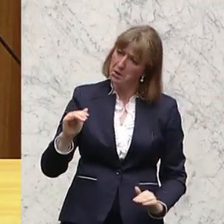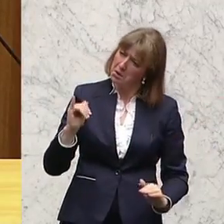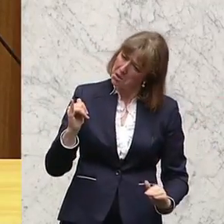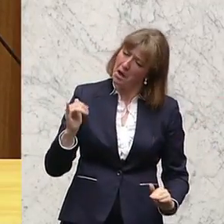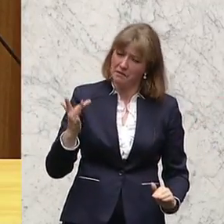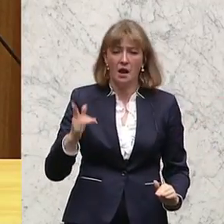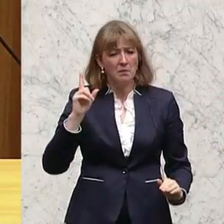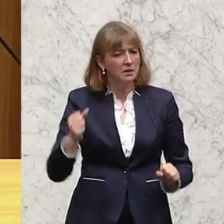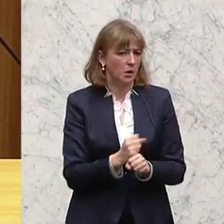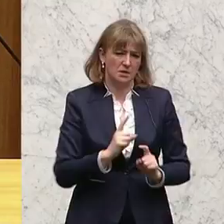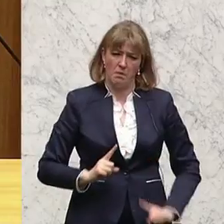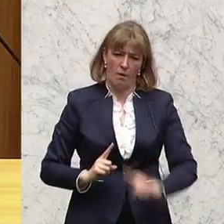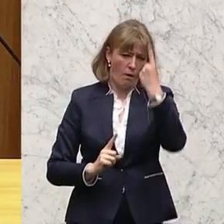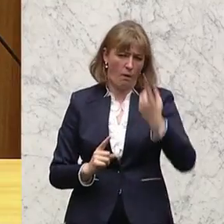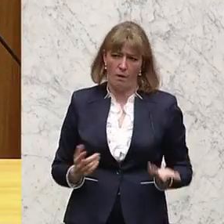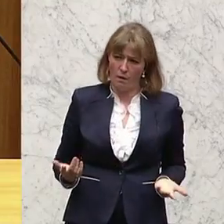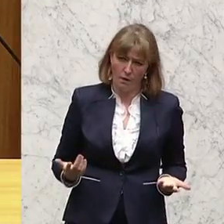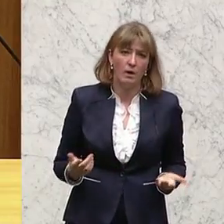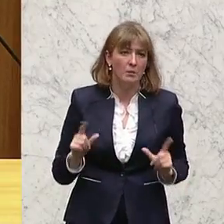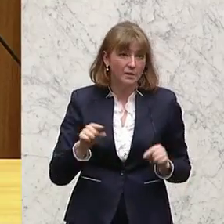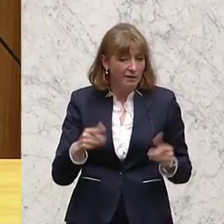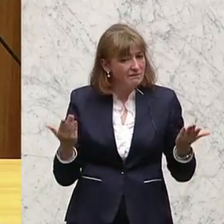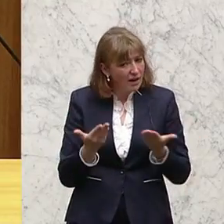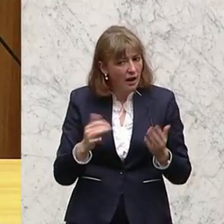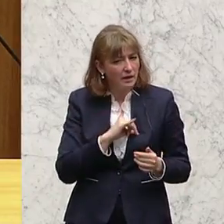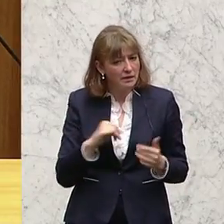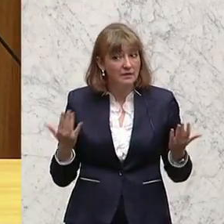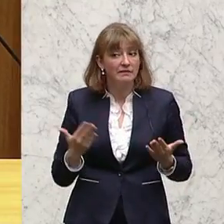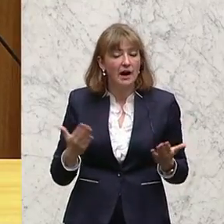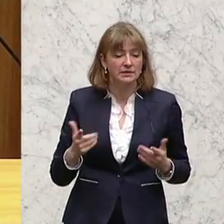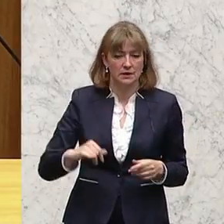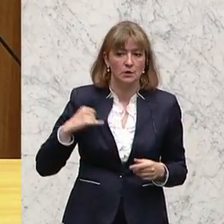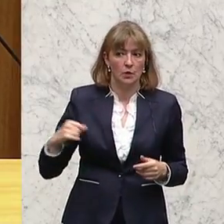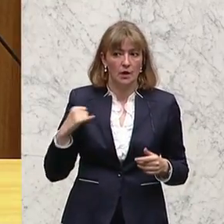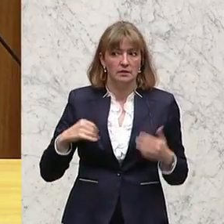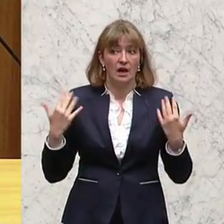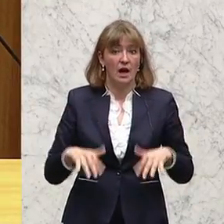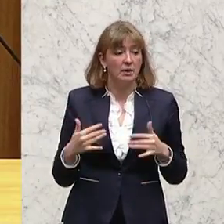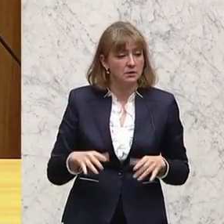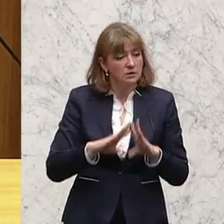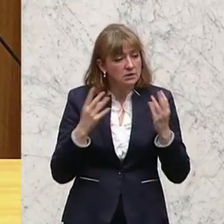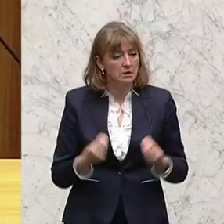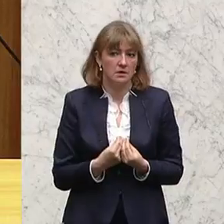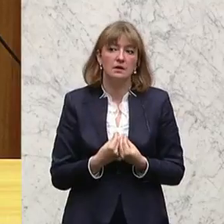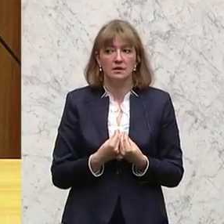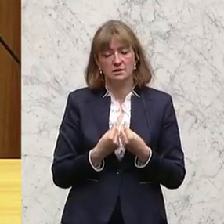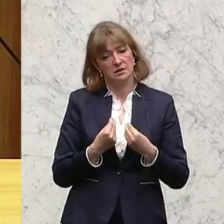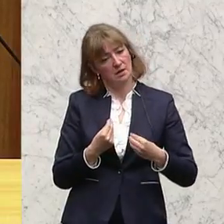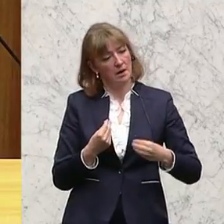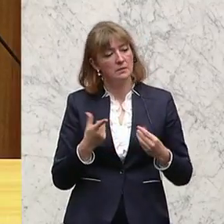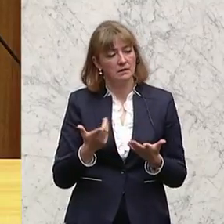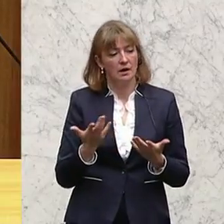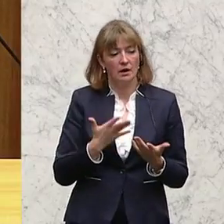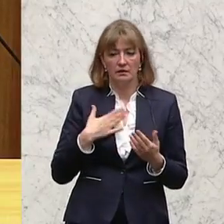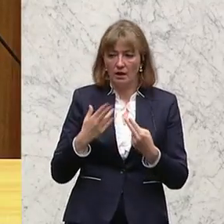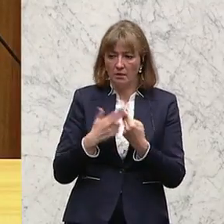aber trotzdem exorbitant hoch. Das Interessante bei diesen Vergleichen ist auch, dass Sie die Jugendarbeitslosigkeit, generell die Arbeitslosigkeit, mit